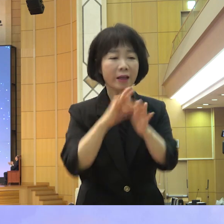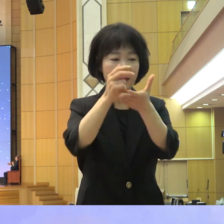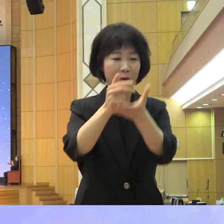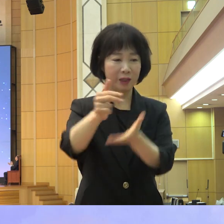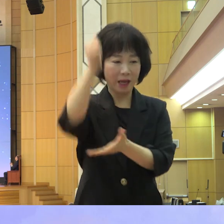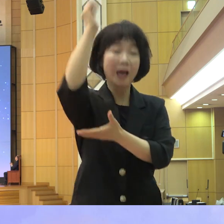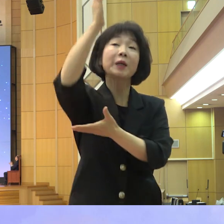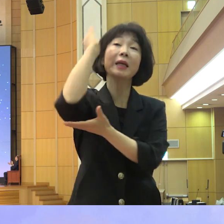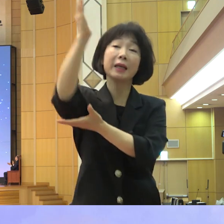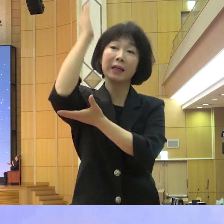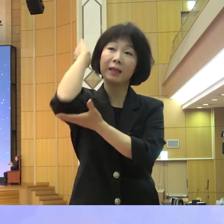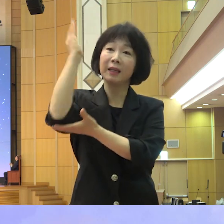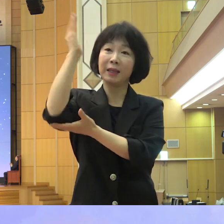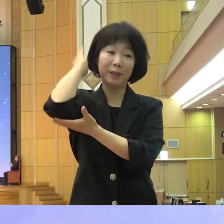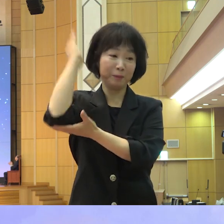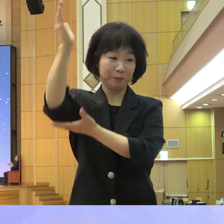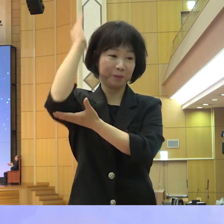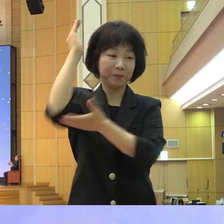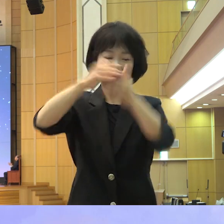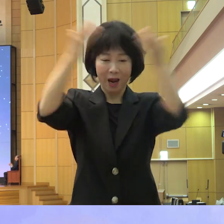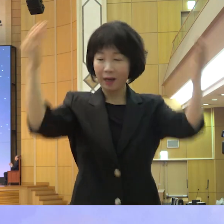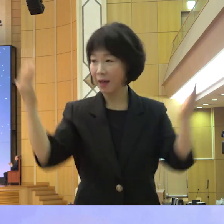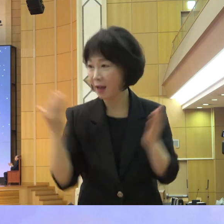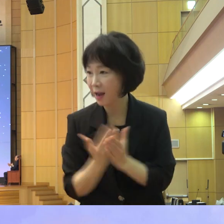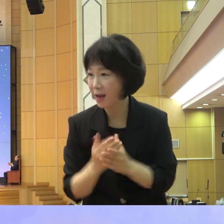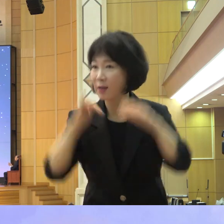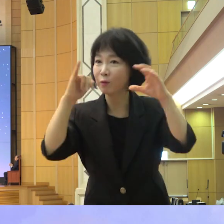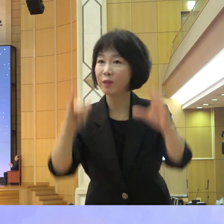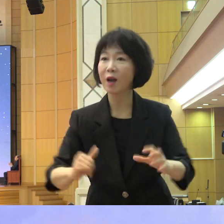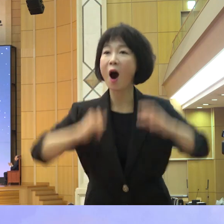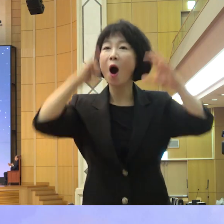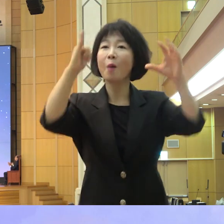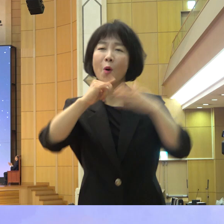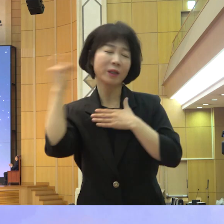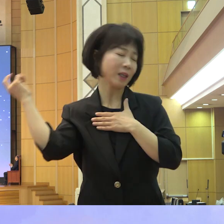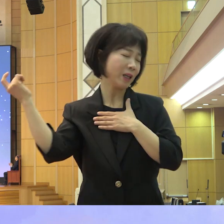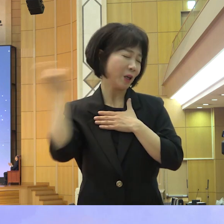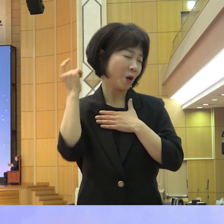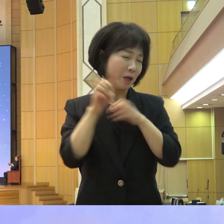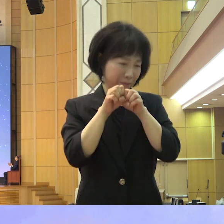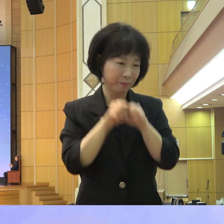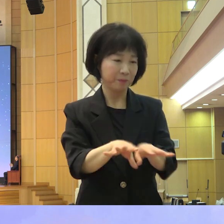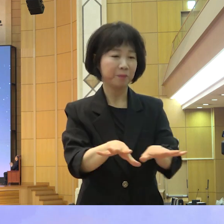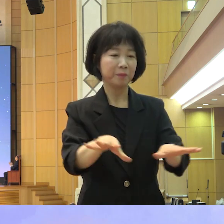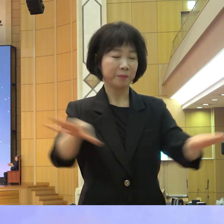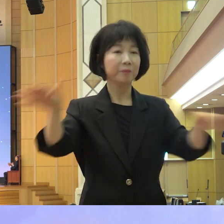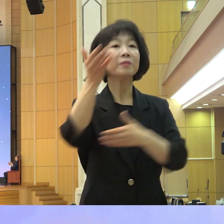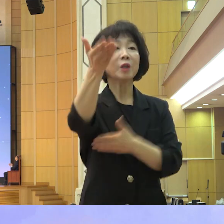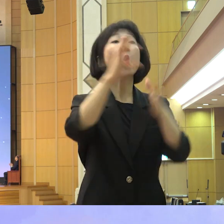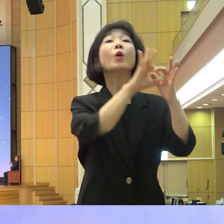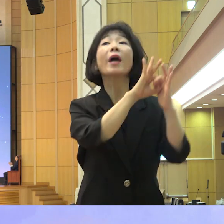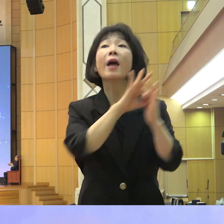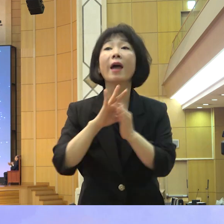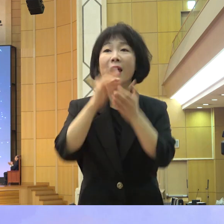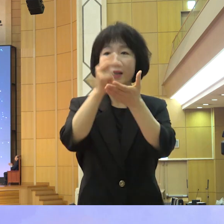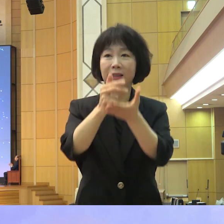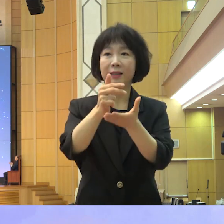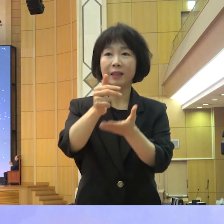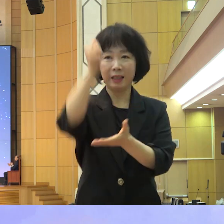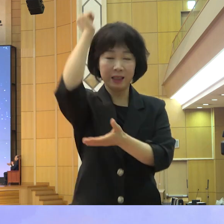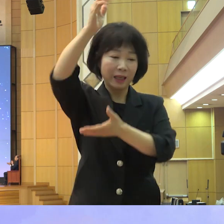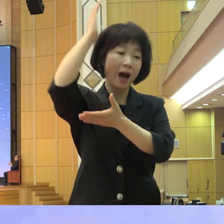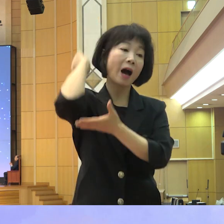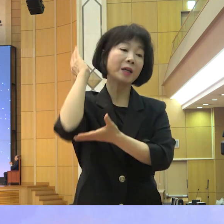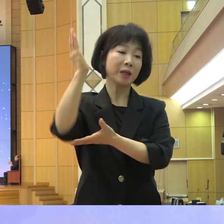통해 그 이야기 온 세상에 울려 퍼지리. 너를 통해